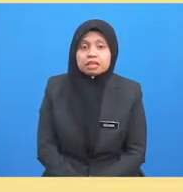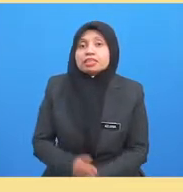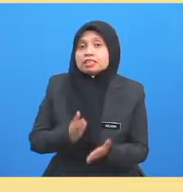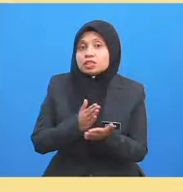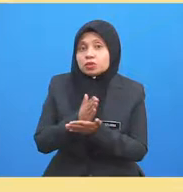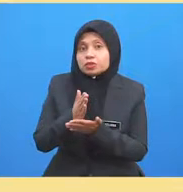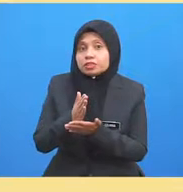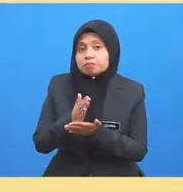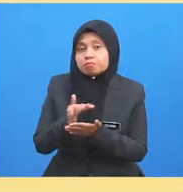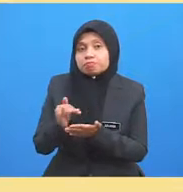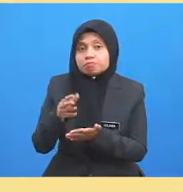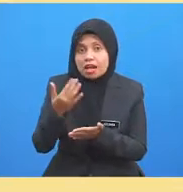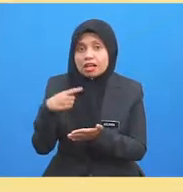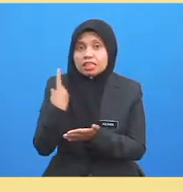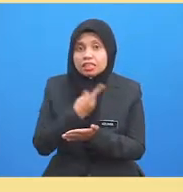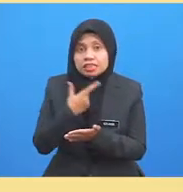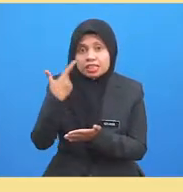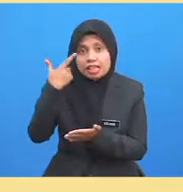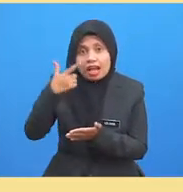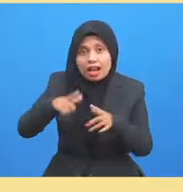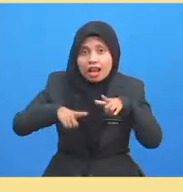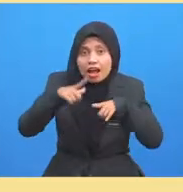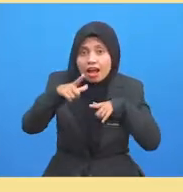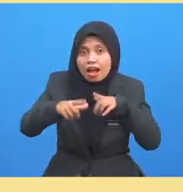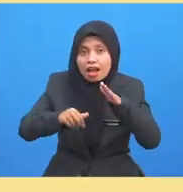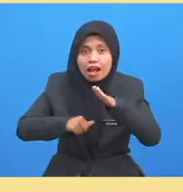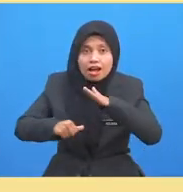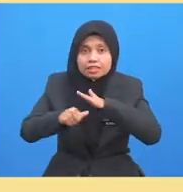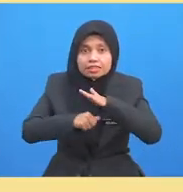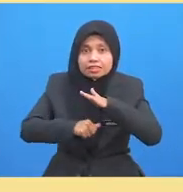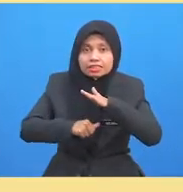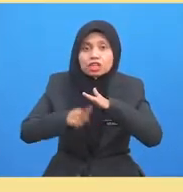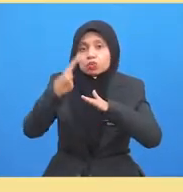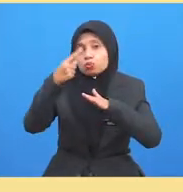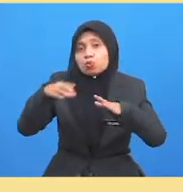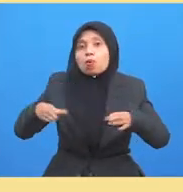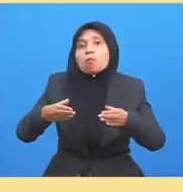Seterusnya, mari kita lihat pula langkah-langkah asas dalam